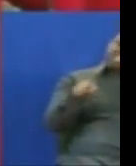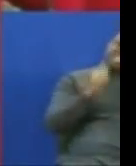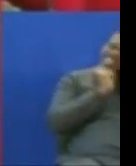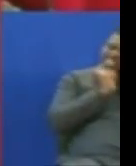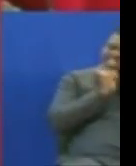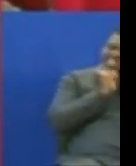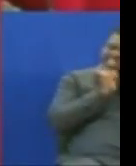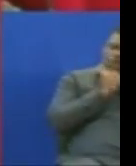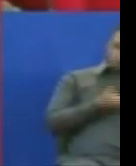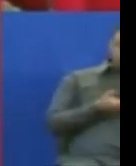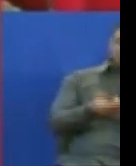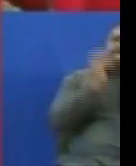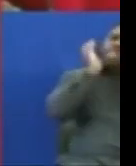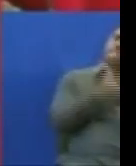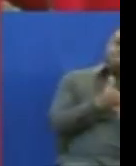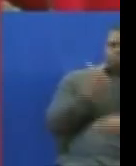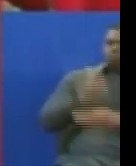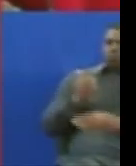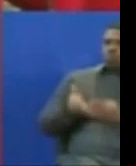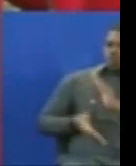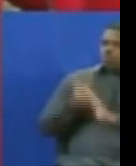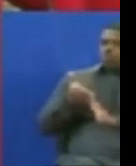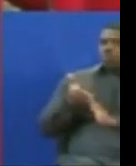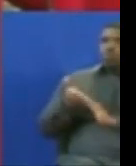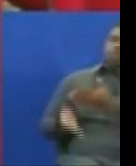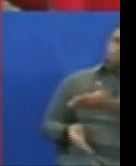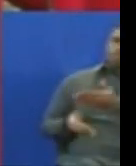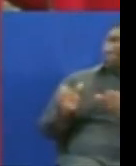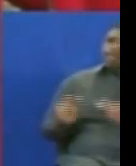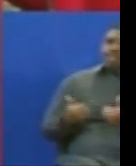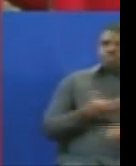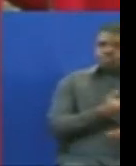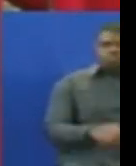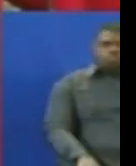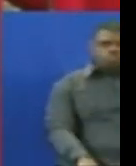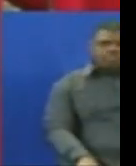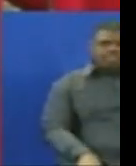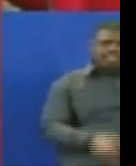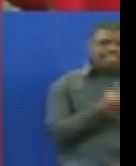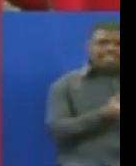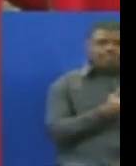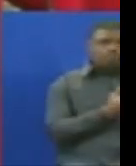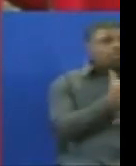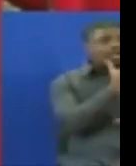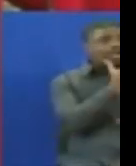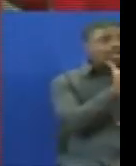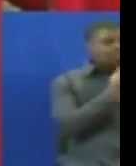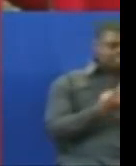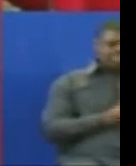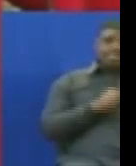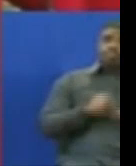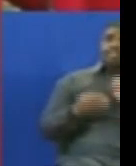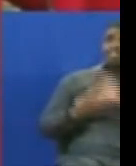kujengwa kutokea mkoa wa Singida. Bado kilomita 400 karibu na 13, leo kilomita 56.9